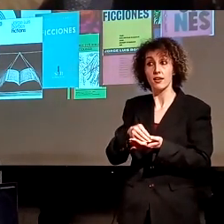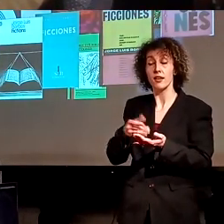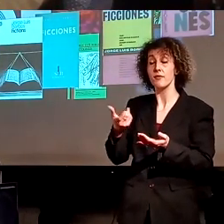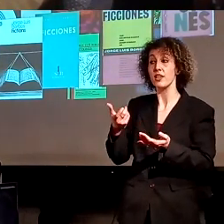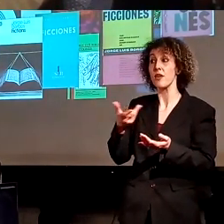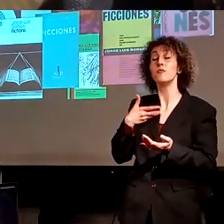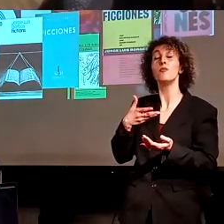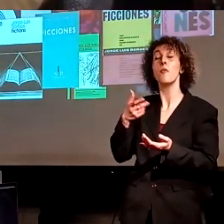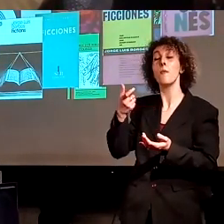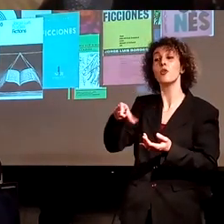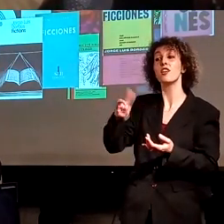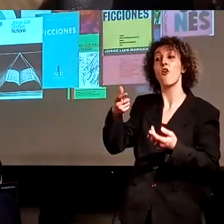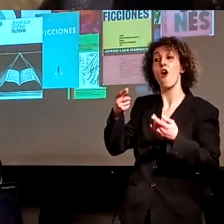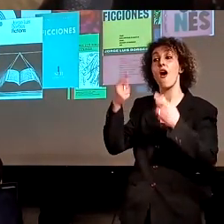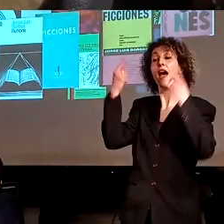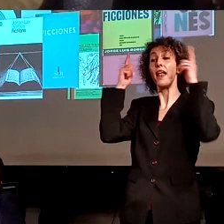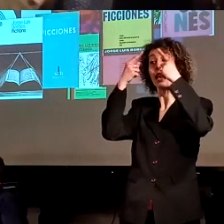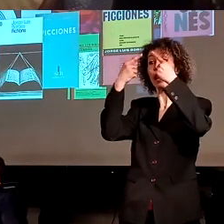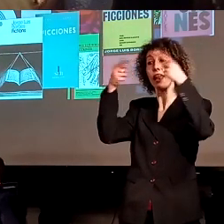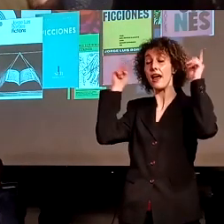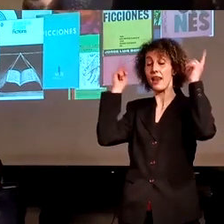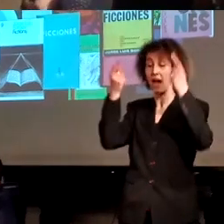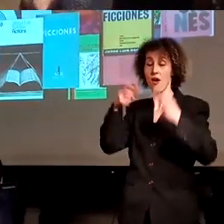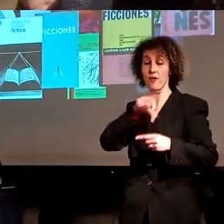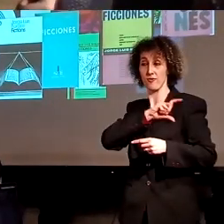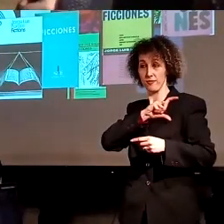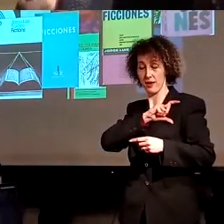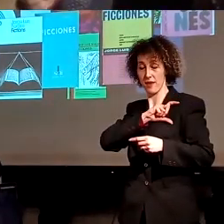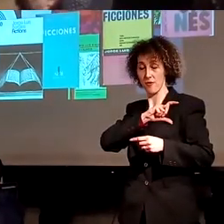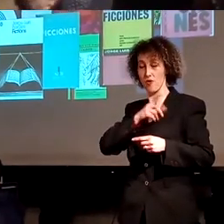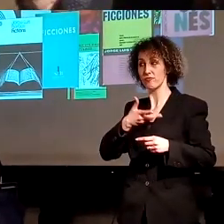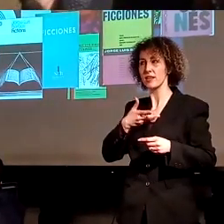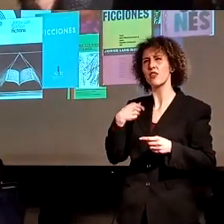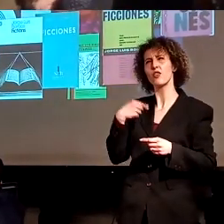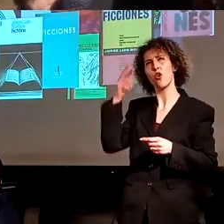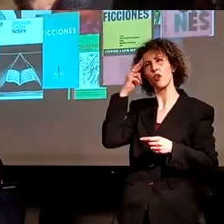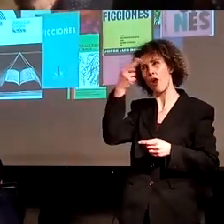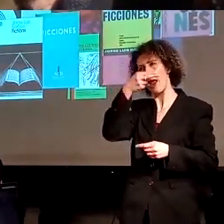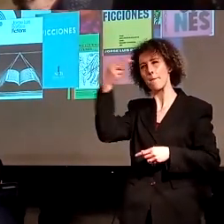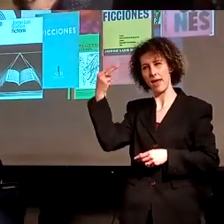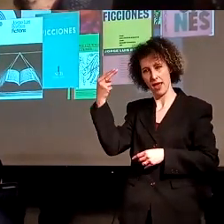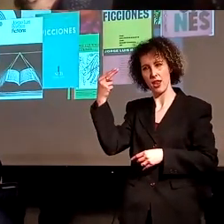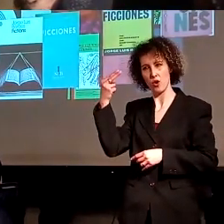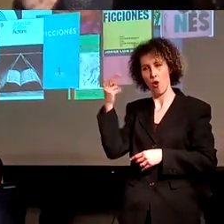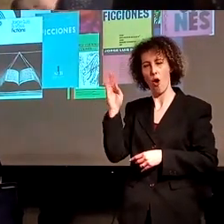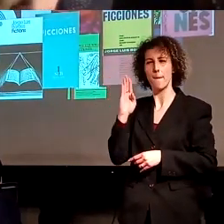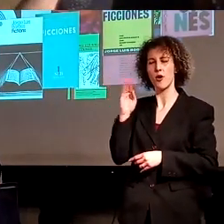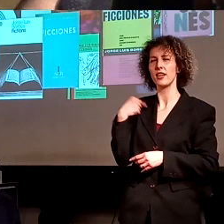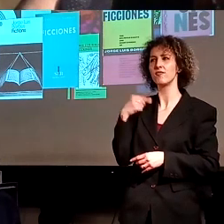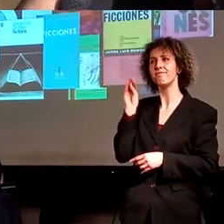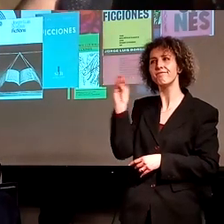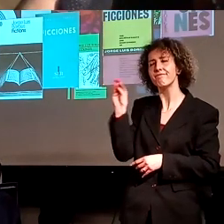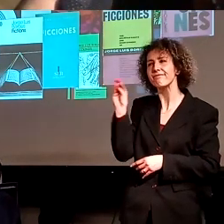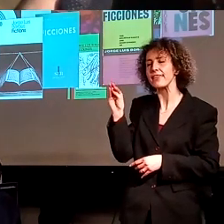causa alla sapienza per aveva un sacco di impegni di cose in albergo mi ricordo che certo punto io gli chiesi fece la domanda stupidissima